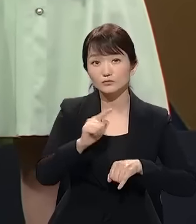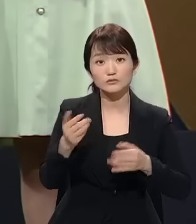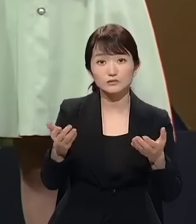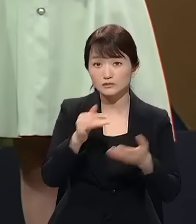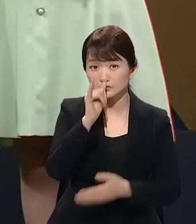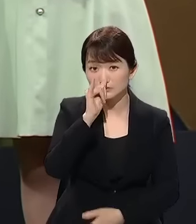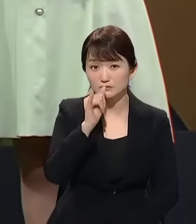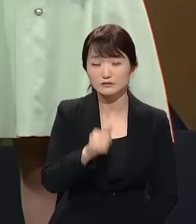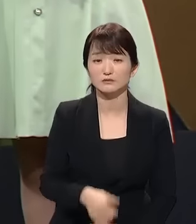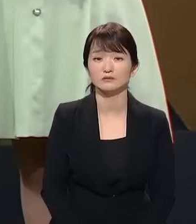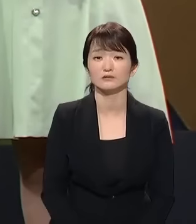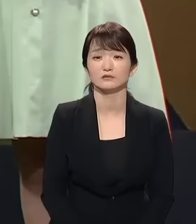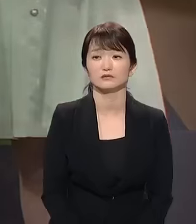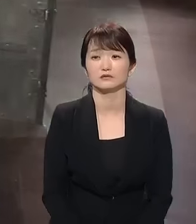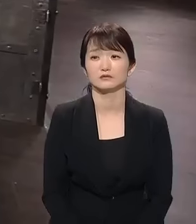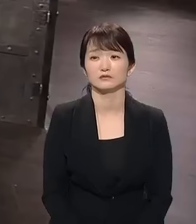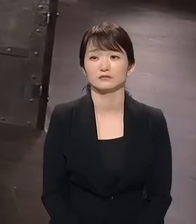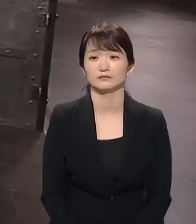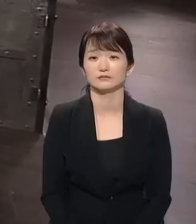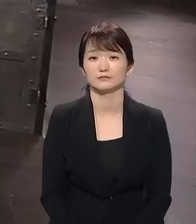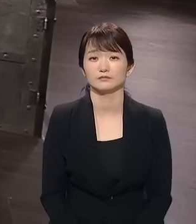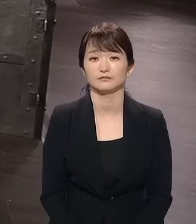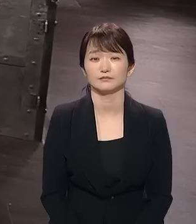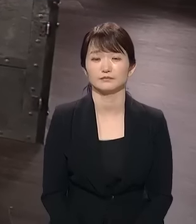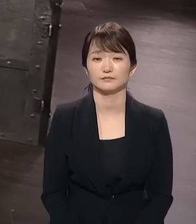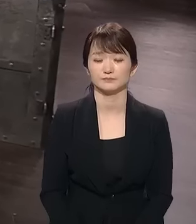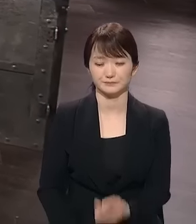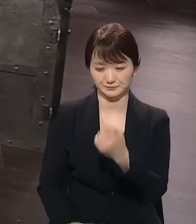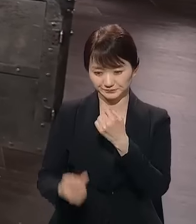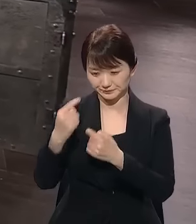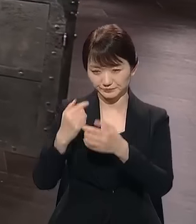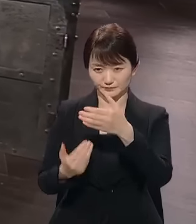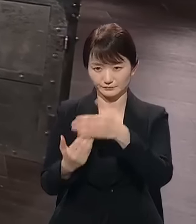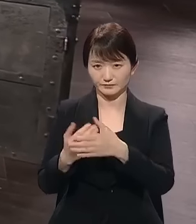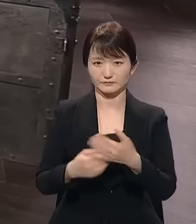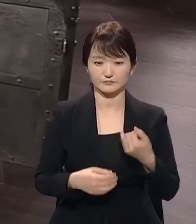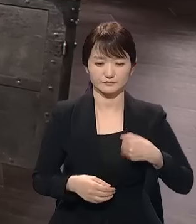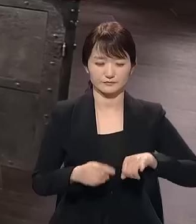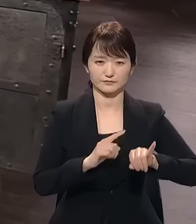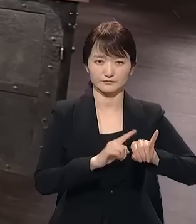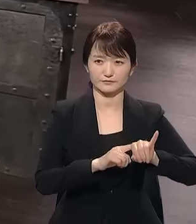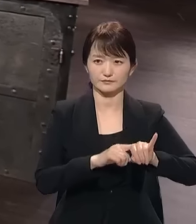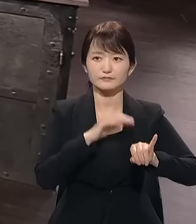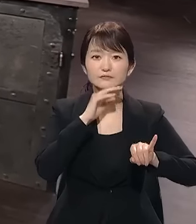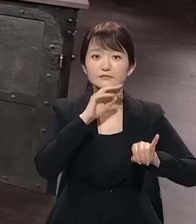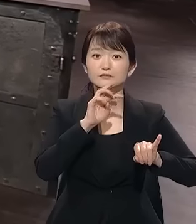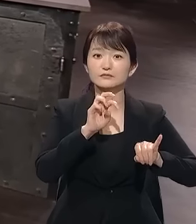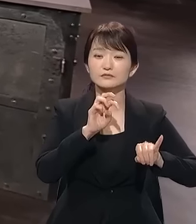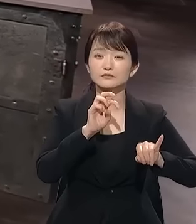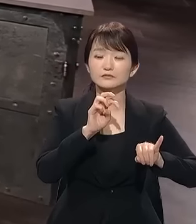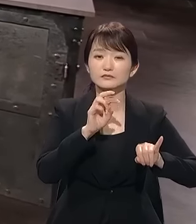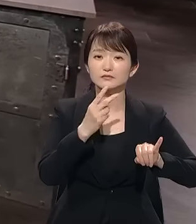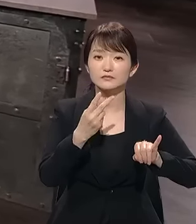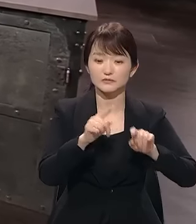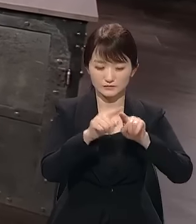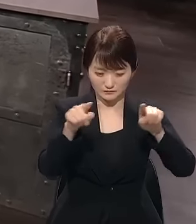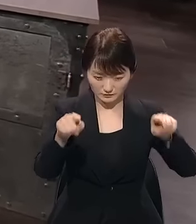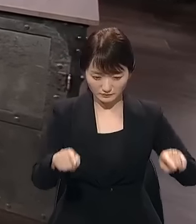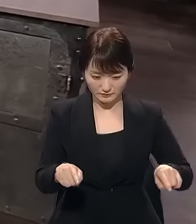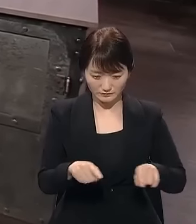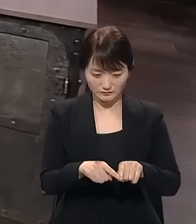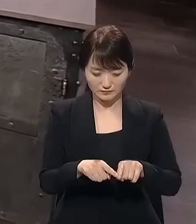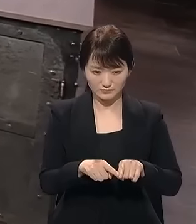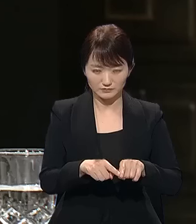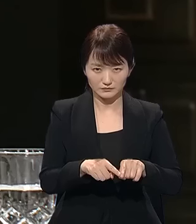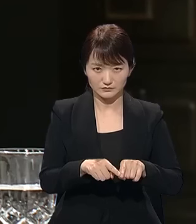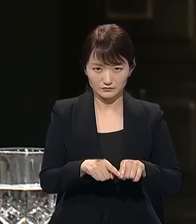있었던 걸까요? 자, 역시 제보 사건인데요. 제보자분 따님입니다. 무려 32페이지에 한글